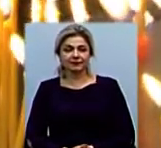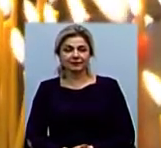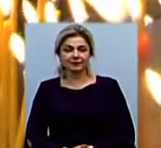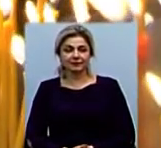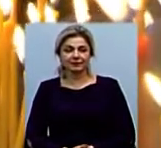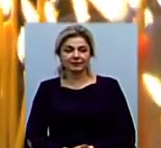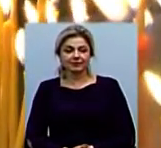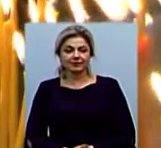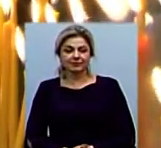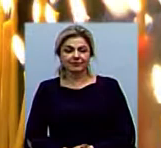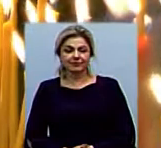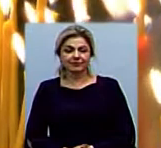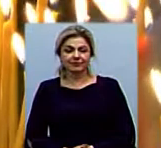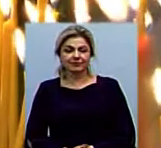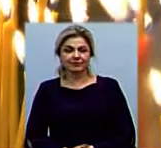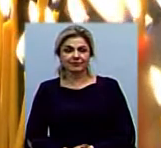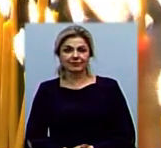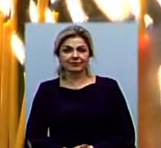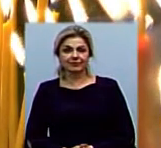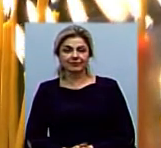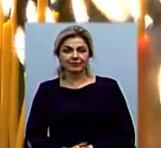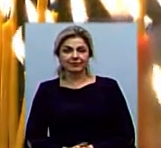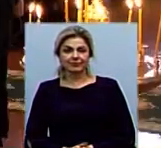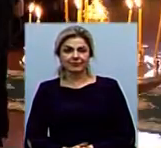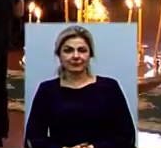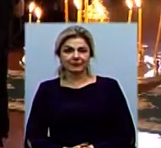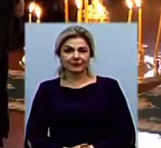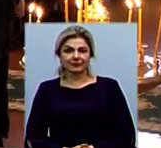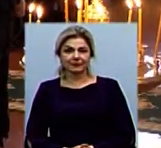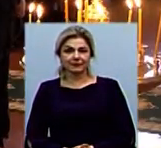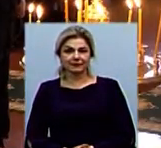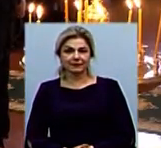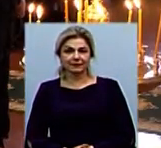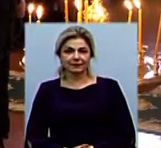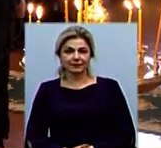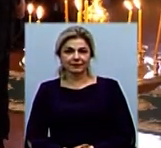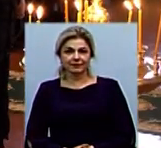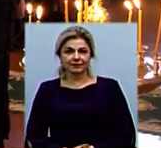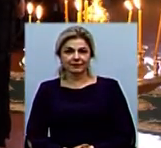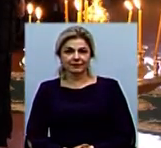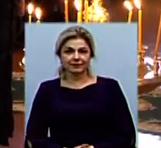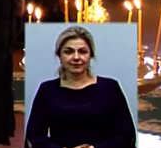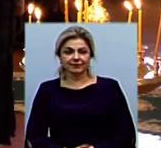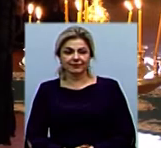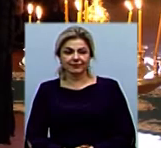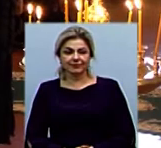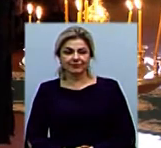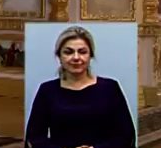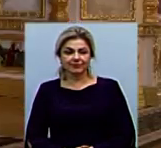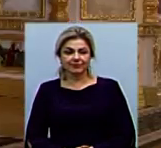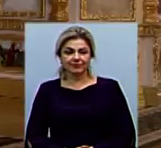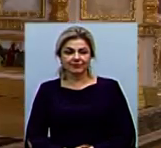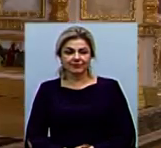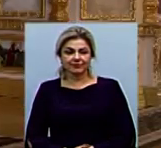Преподобний Богоспанців нашим, святої Богоспановий до князя Володимира і святої Блаженної Кейніоги,